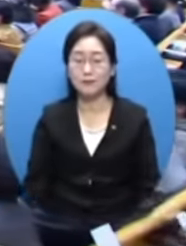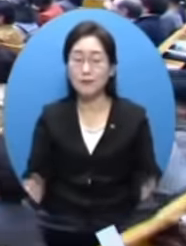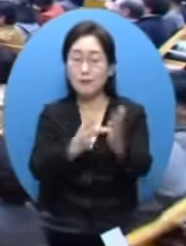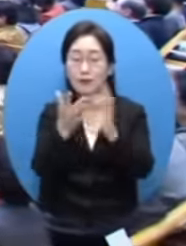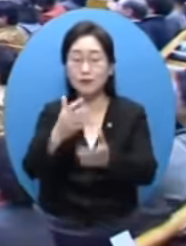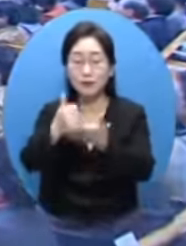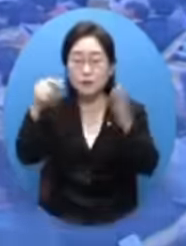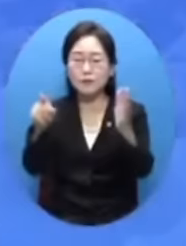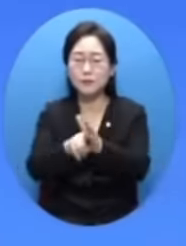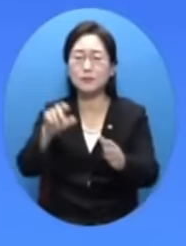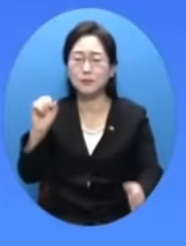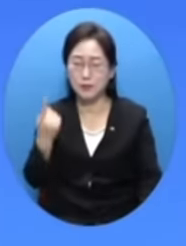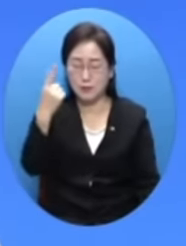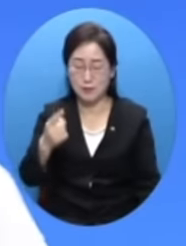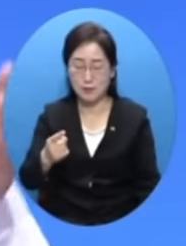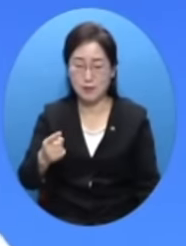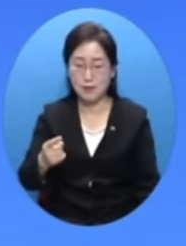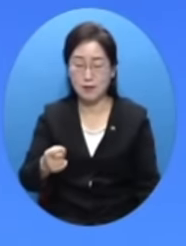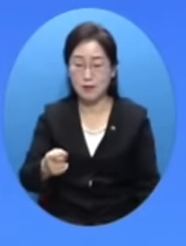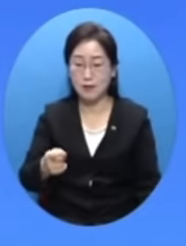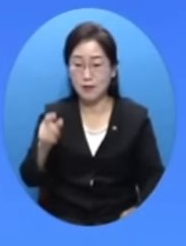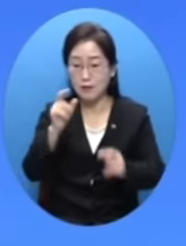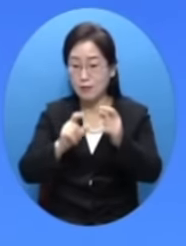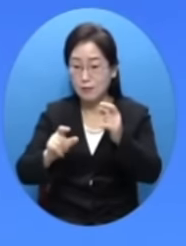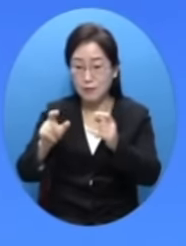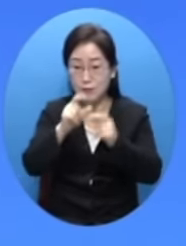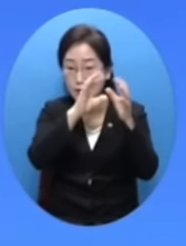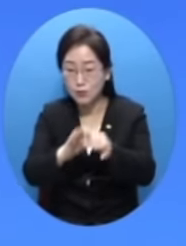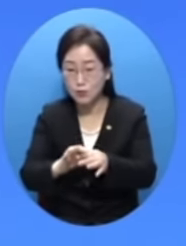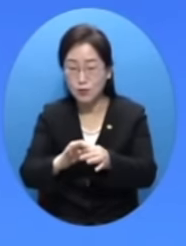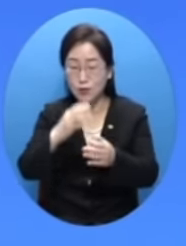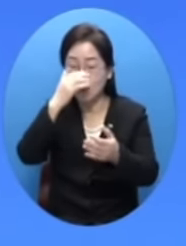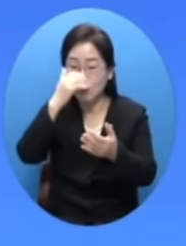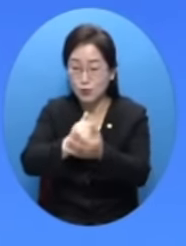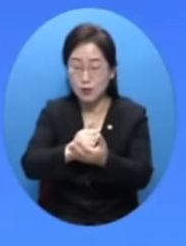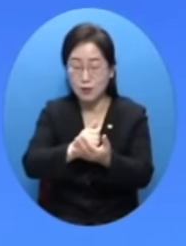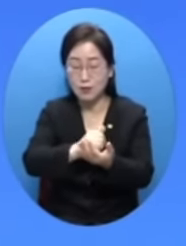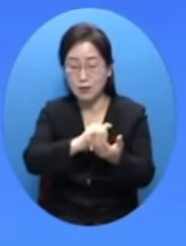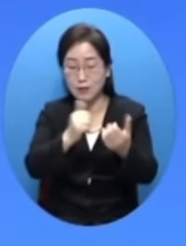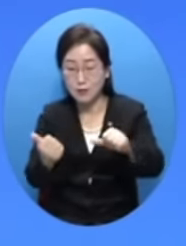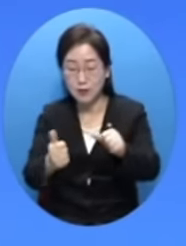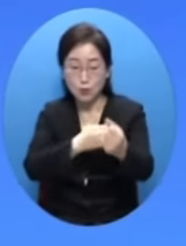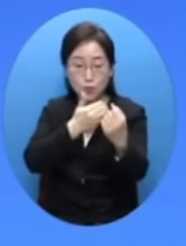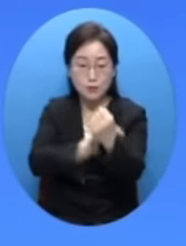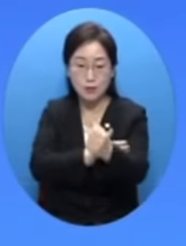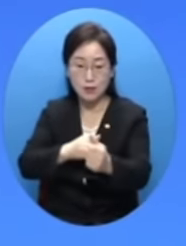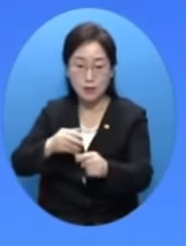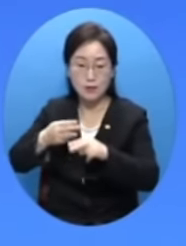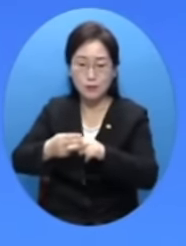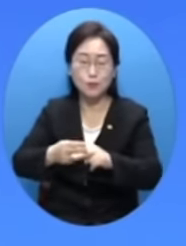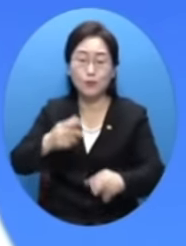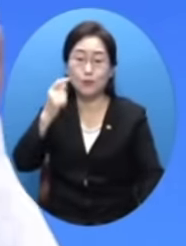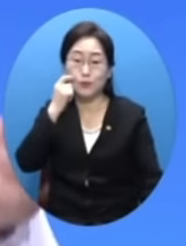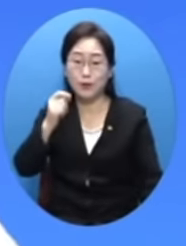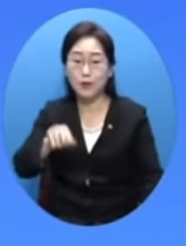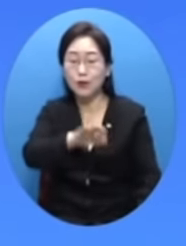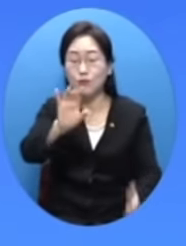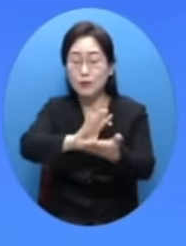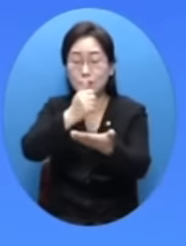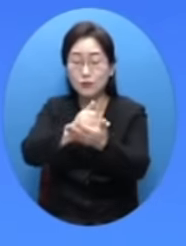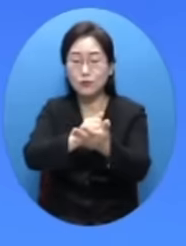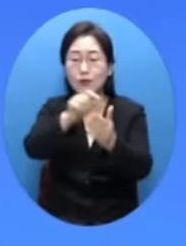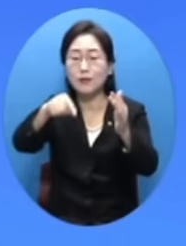예수를 믿음으로 말미암아 더 이상 죄와 사망의 권세가 우리를 지배할 수 없게 되었습니다. 우리는 예수 그리스도 안에서 절대 희망을